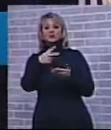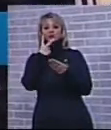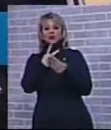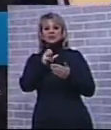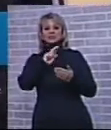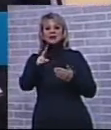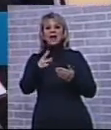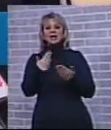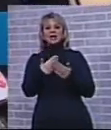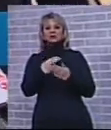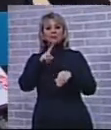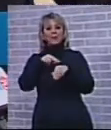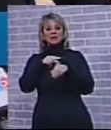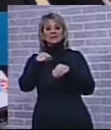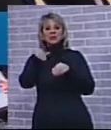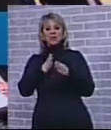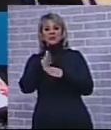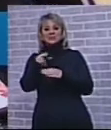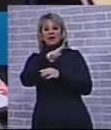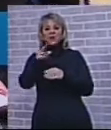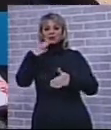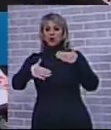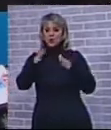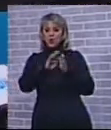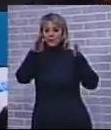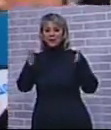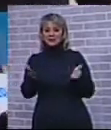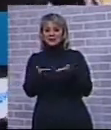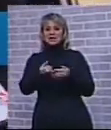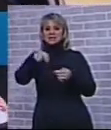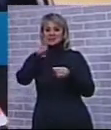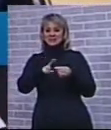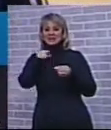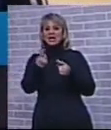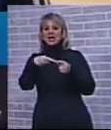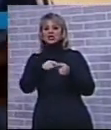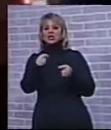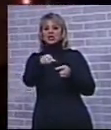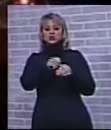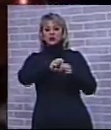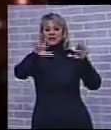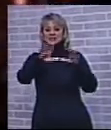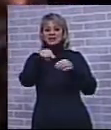как, короче, полицейские пустили какого-то робота. Вот эта вот штука, она